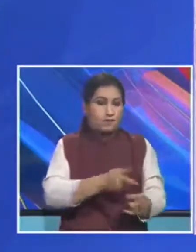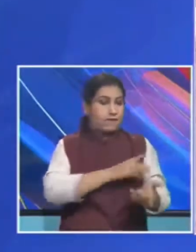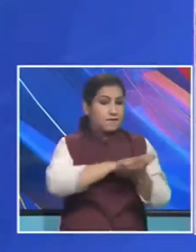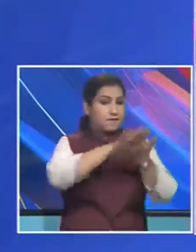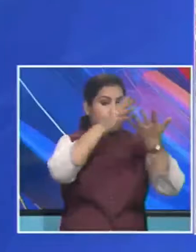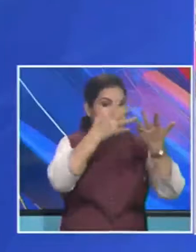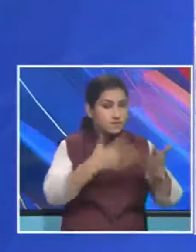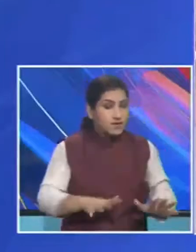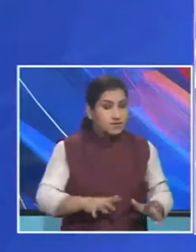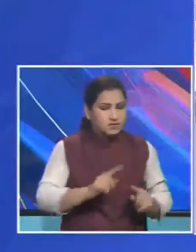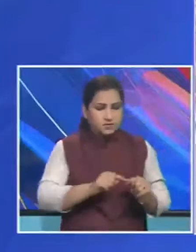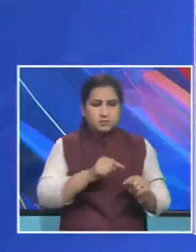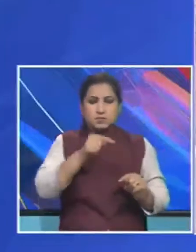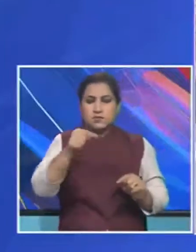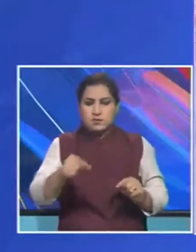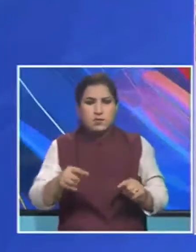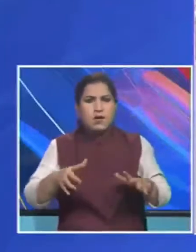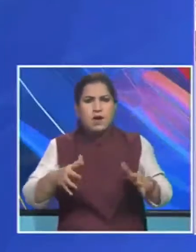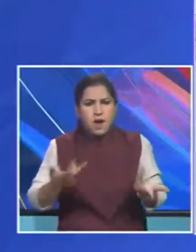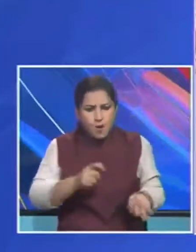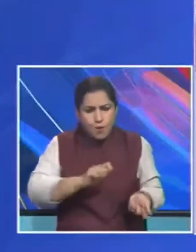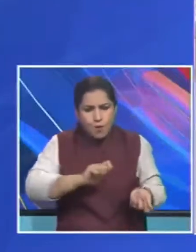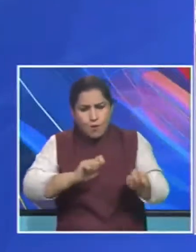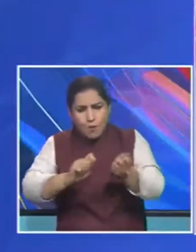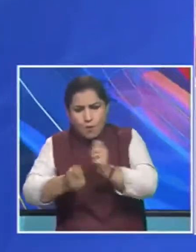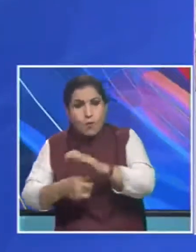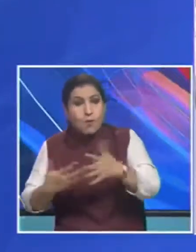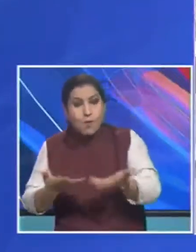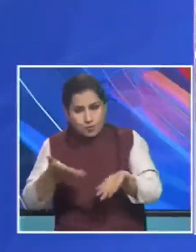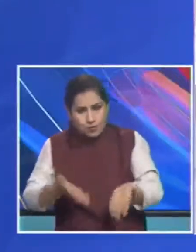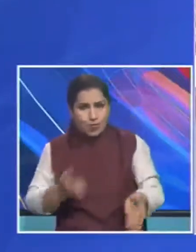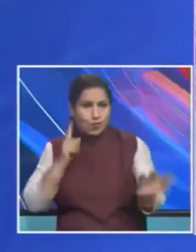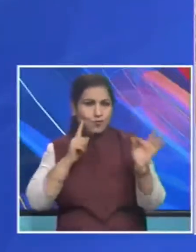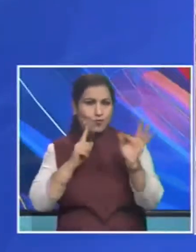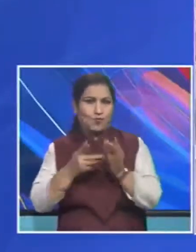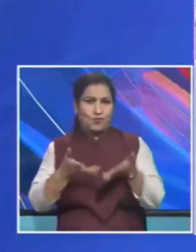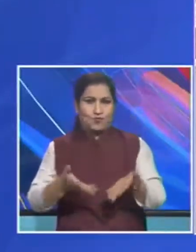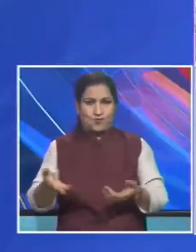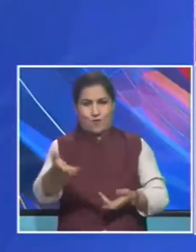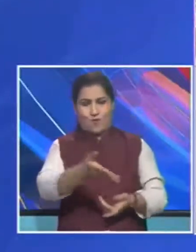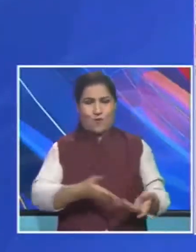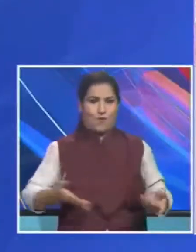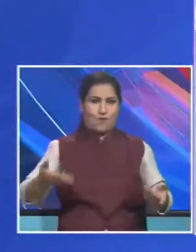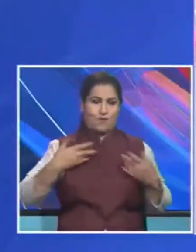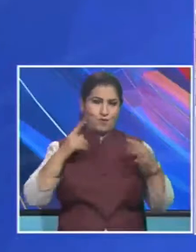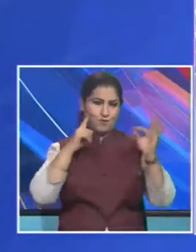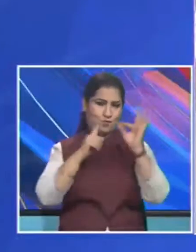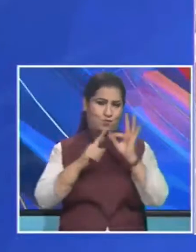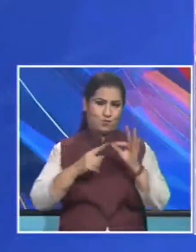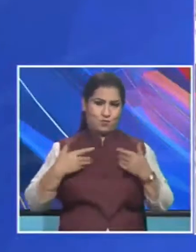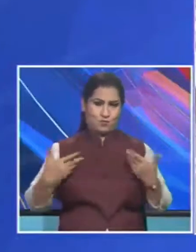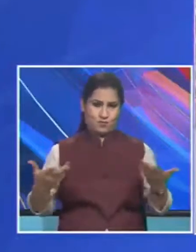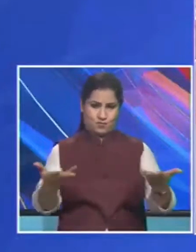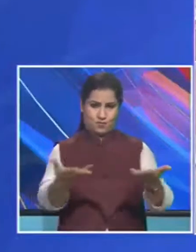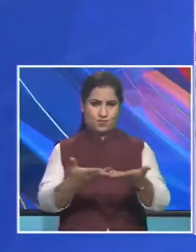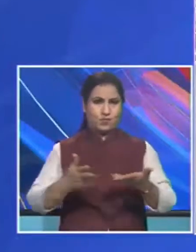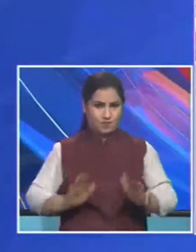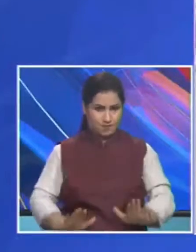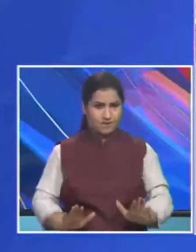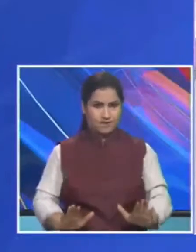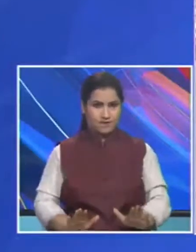किस तरीके से हस्तांतरण होता है, ये इसके हम सब गवाह बन रहे हैं, साक्षी बन रहे